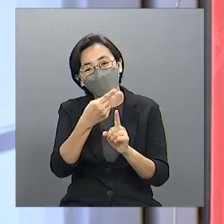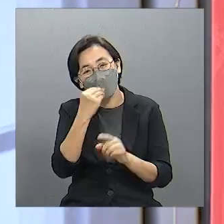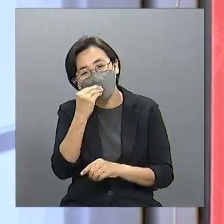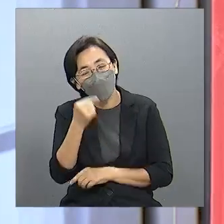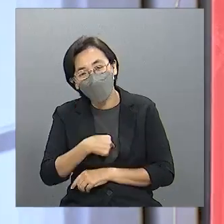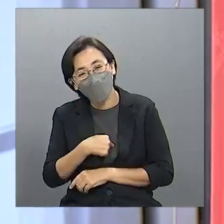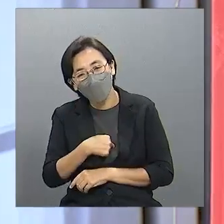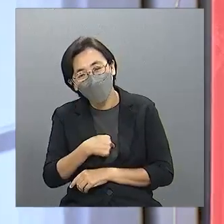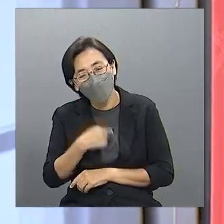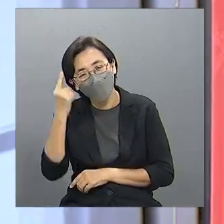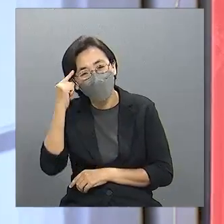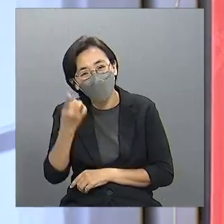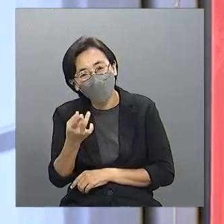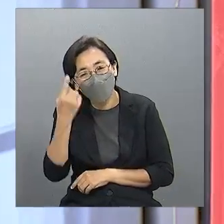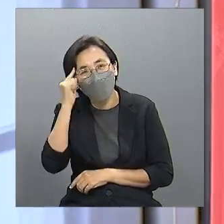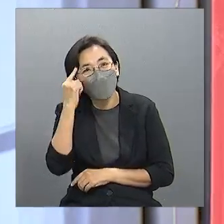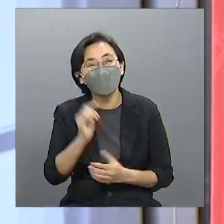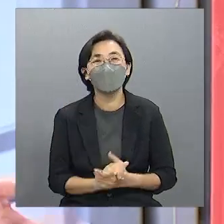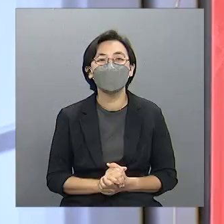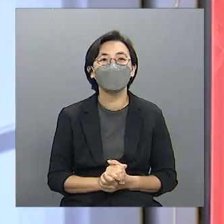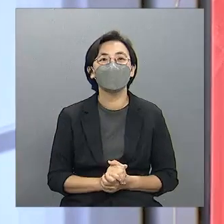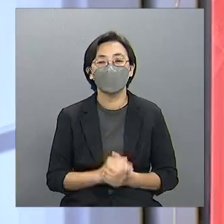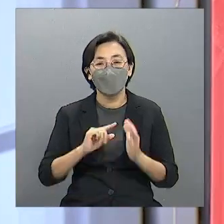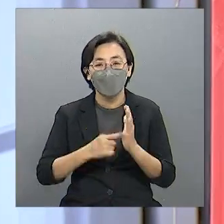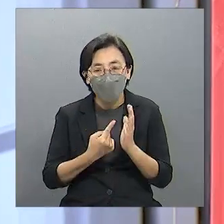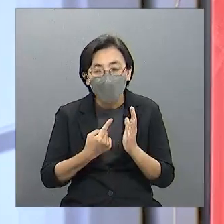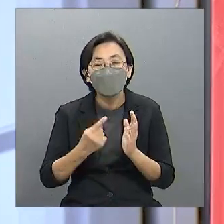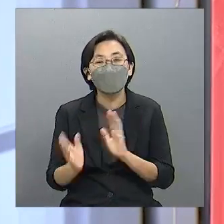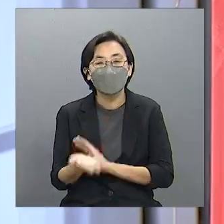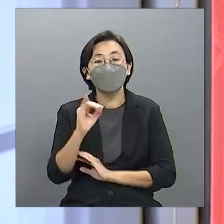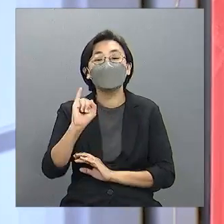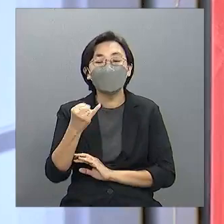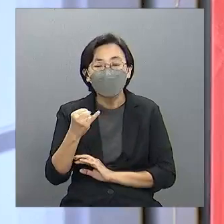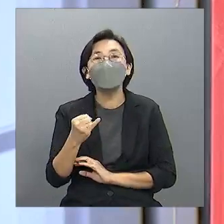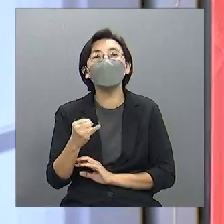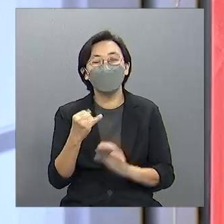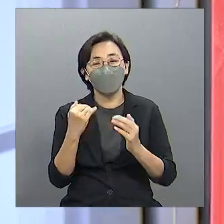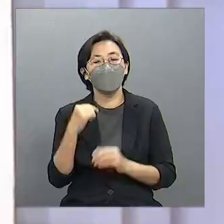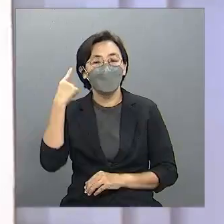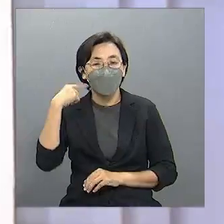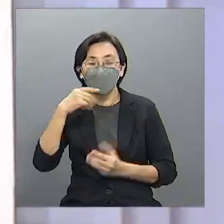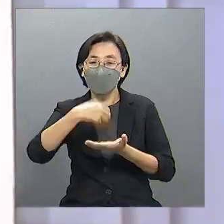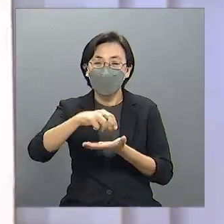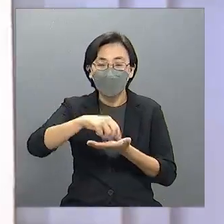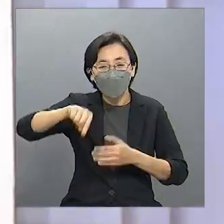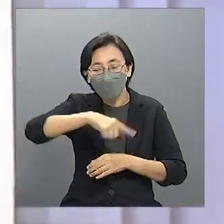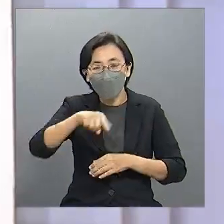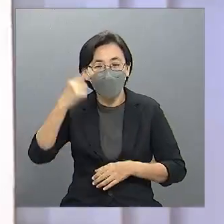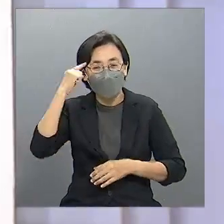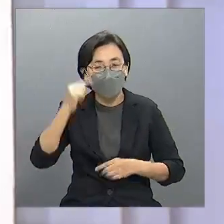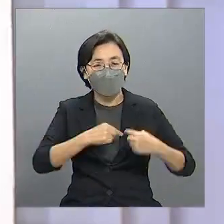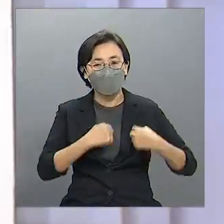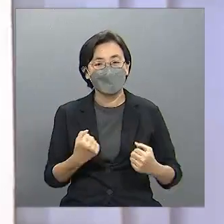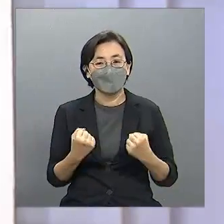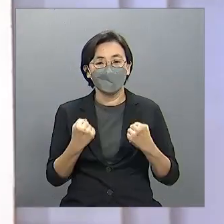ถือว่าเป็น motivation คือเริ่มต้นสัปดาห์ก็ต้องให้พี่ปูเป้นี่แหละเขาเรียกว่าให้มุมมองความคิดนะ ได้กำลังใจนะครับมุมมองความคิดที่น่า